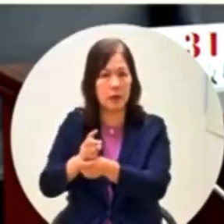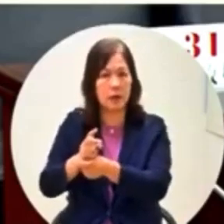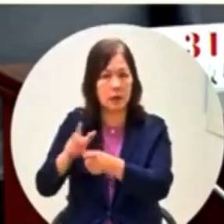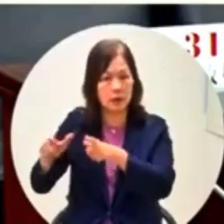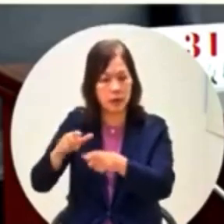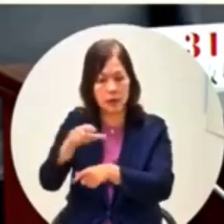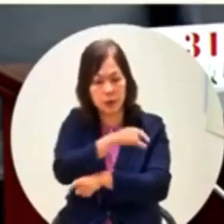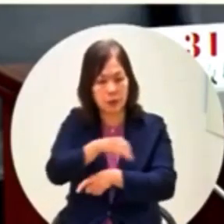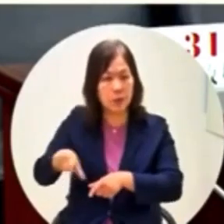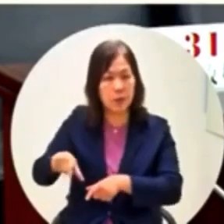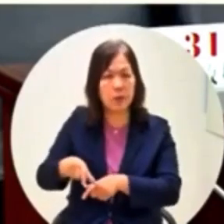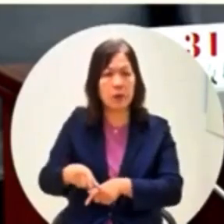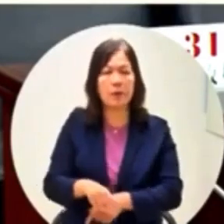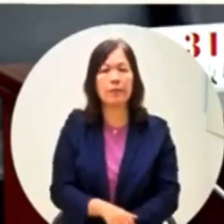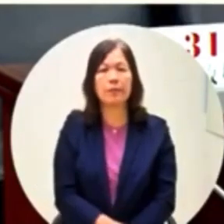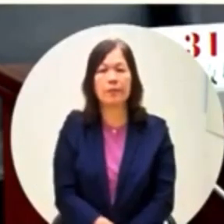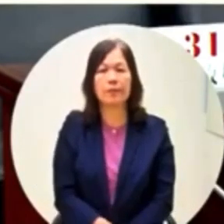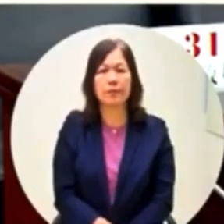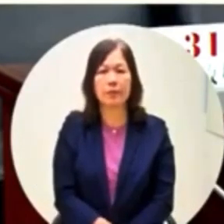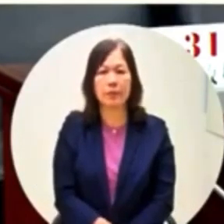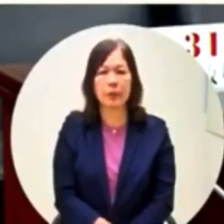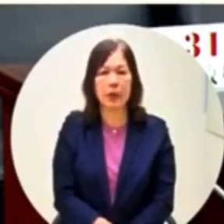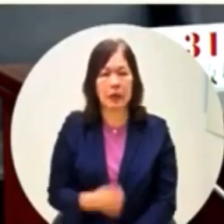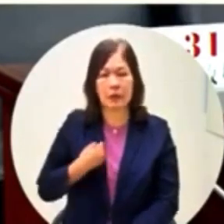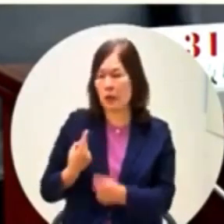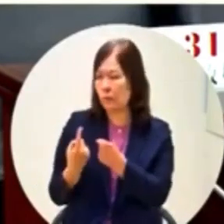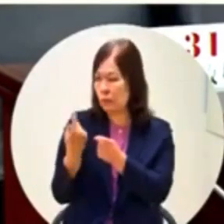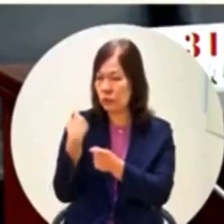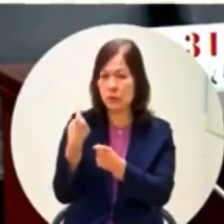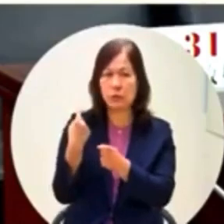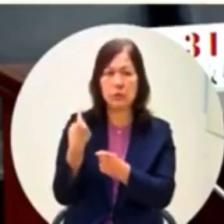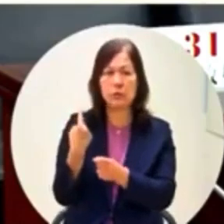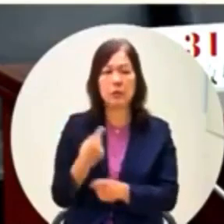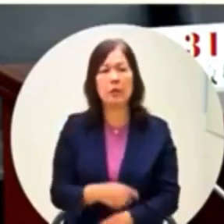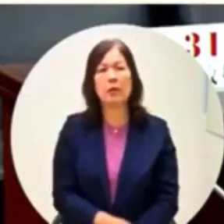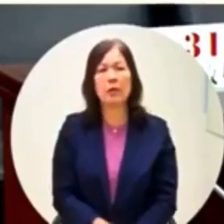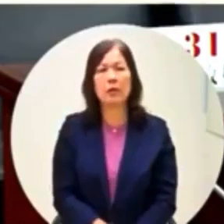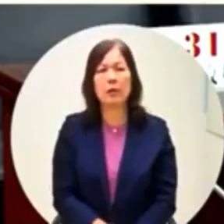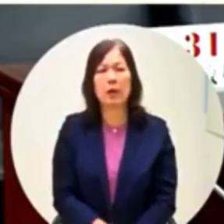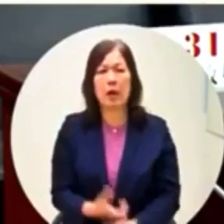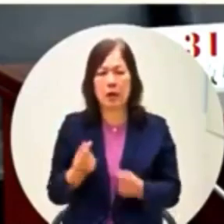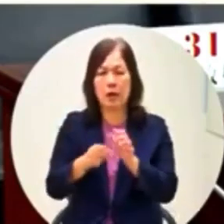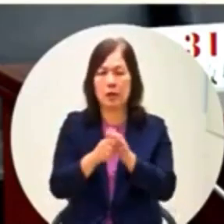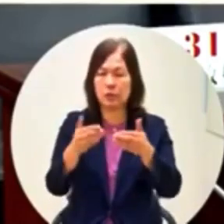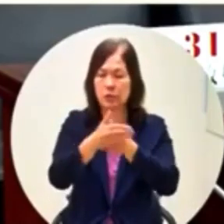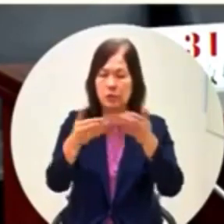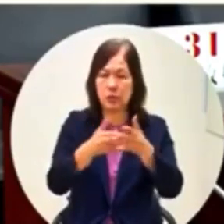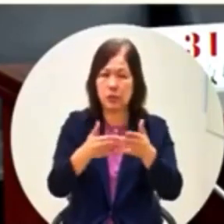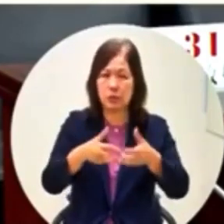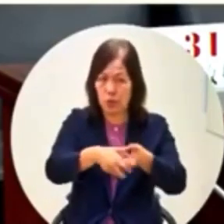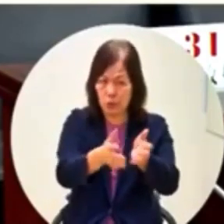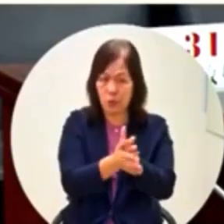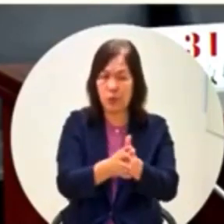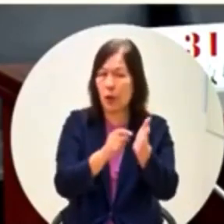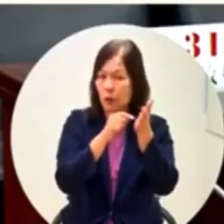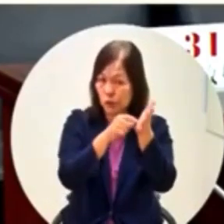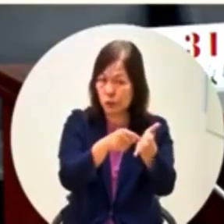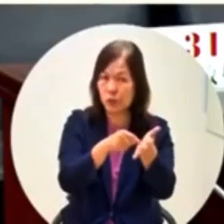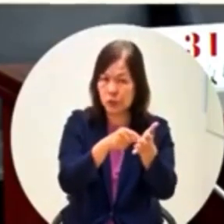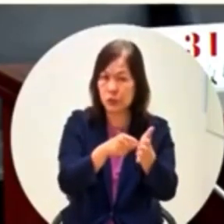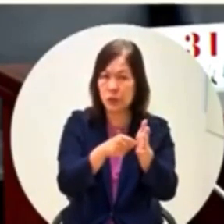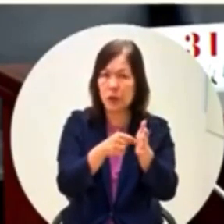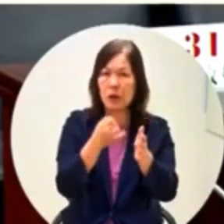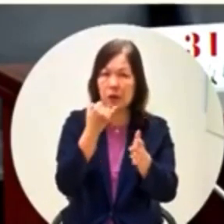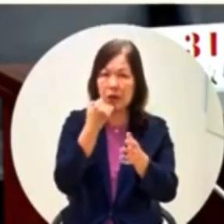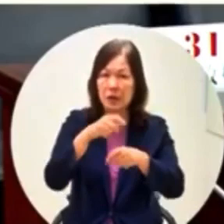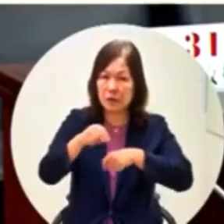在当初在去年我们也是跟交通部要申请这个可行性研